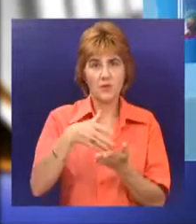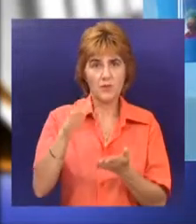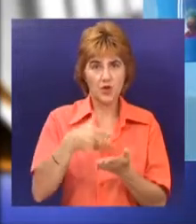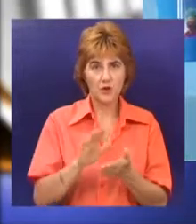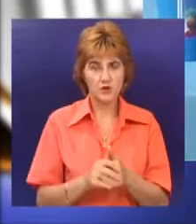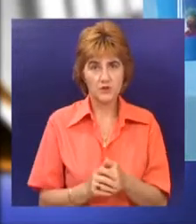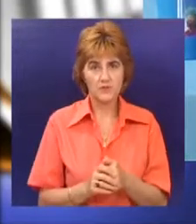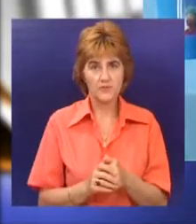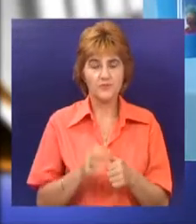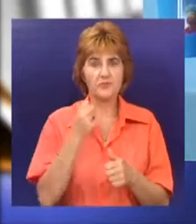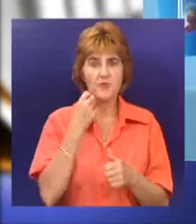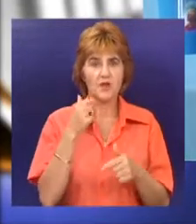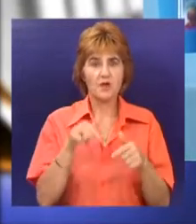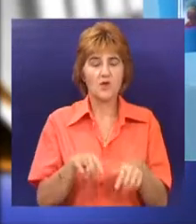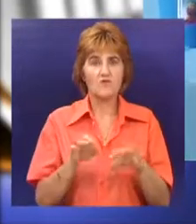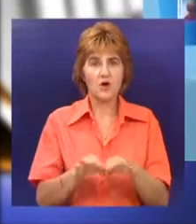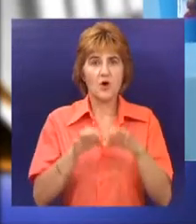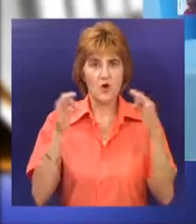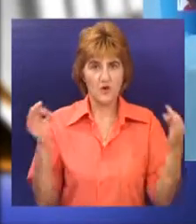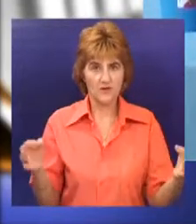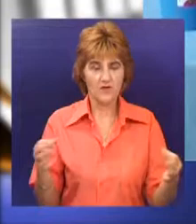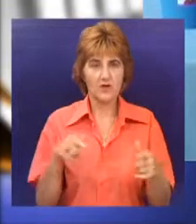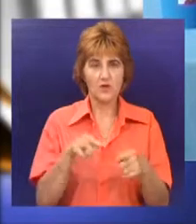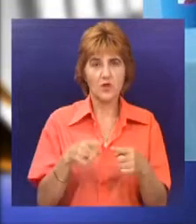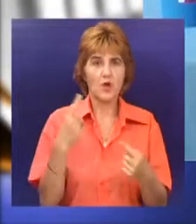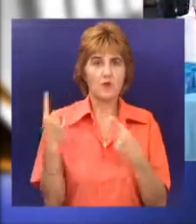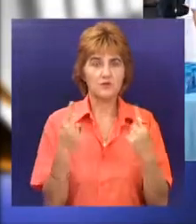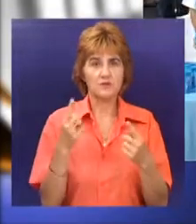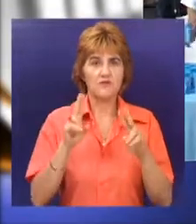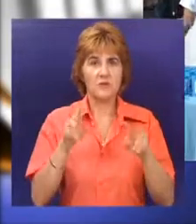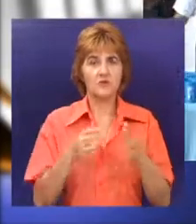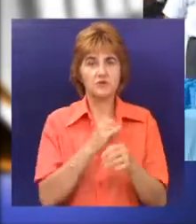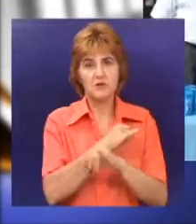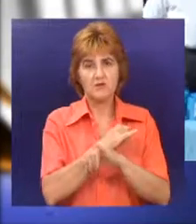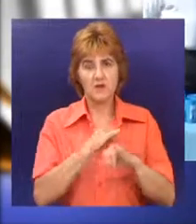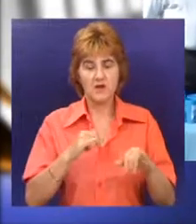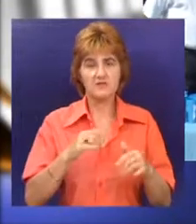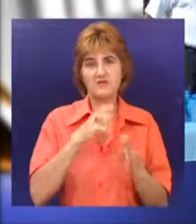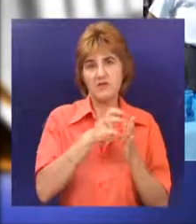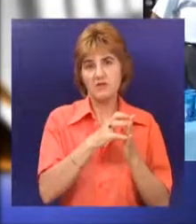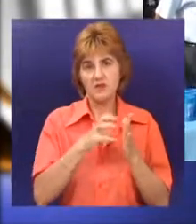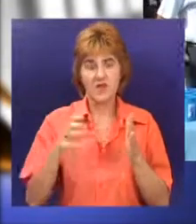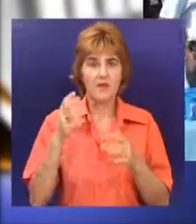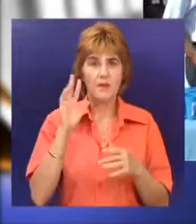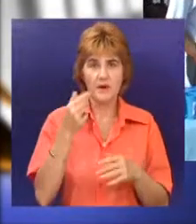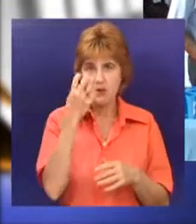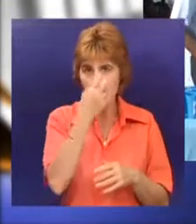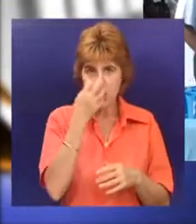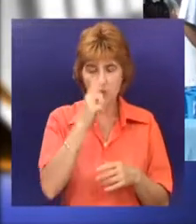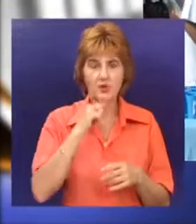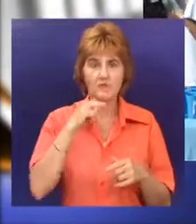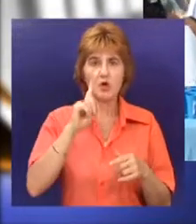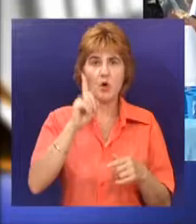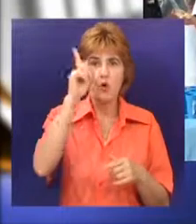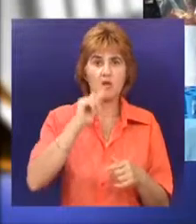potrošnje. Kako je rečeno prilikom otvaranja, ovim vodom obezbeđen je uslov za nastavak izgradnje magistralnog voda prema Ljutovu, Gornjem i Donjem